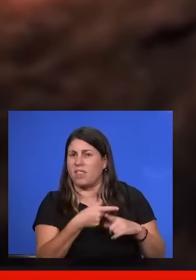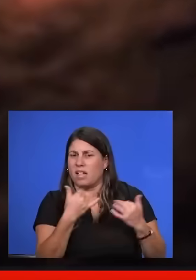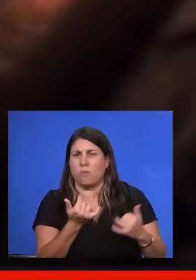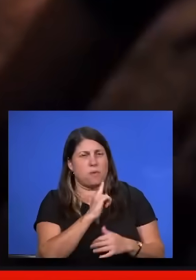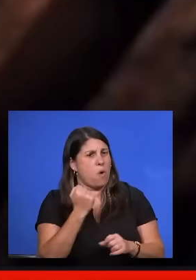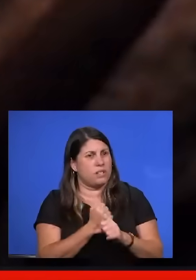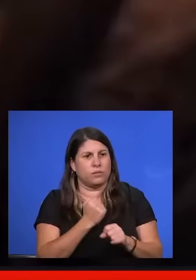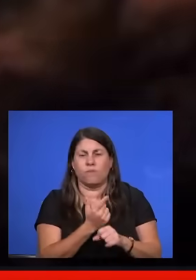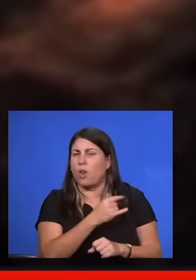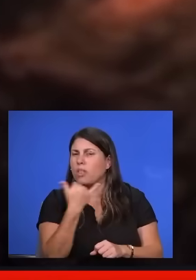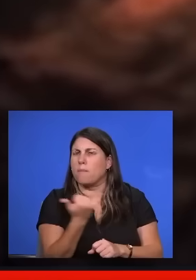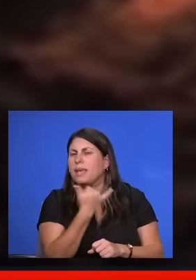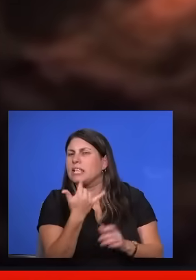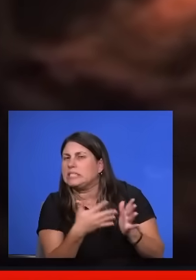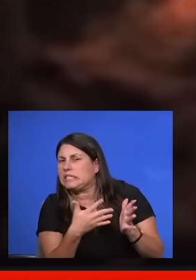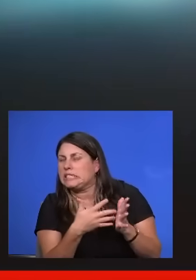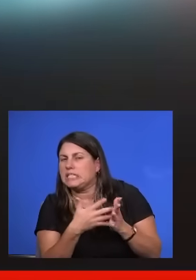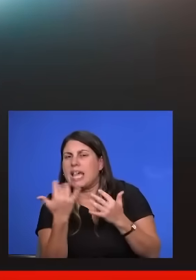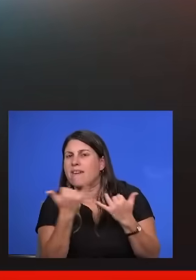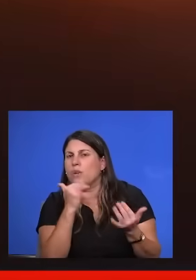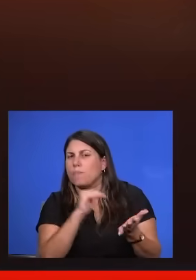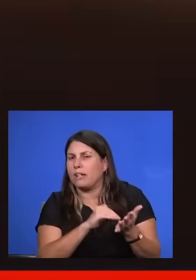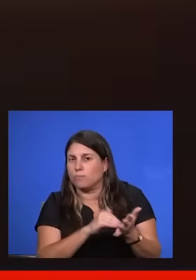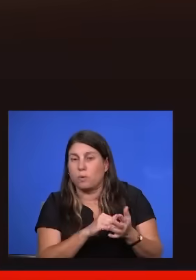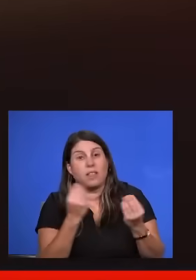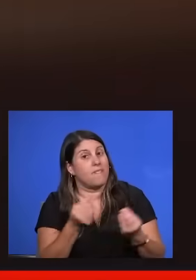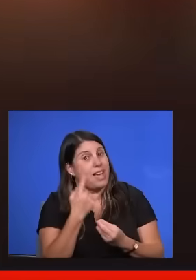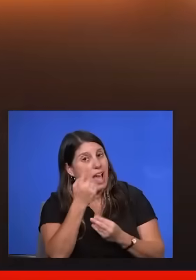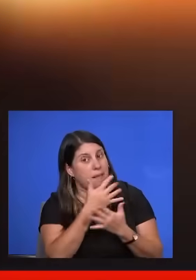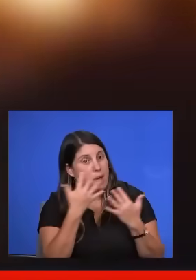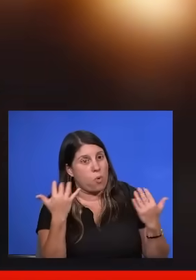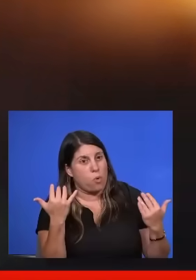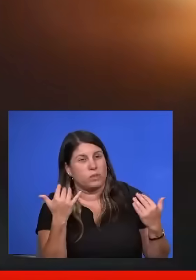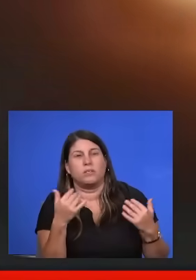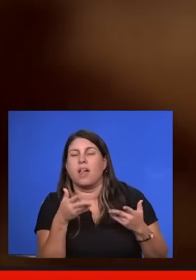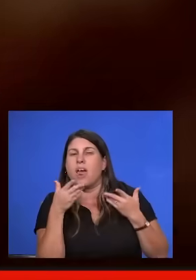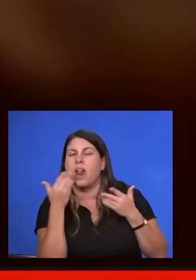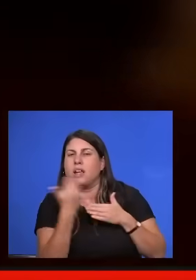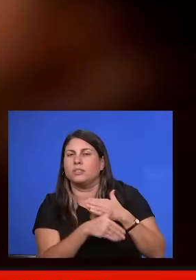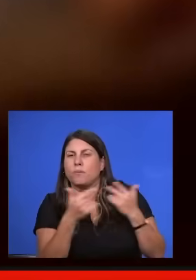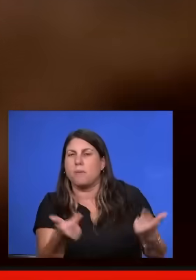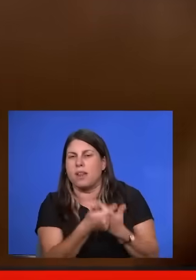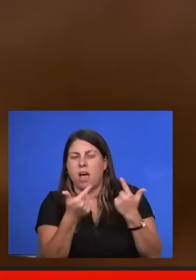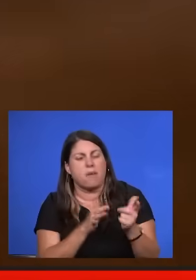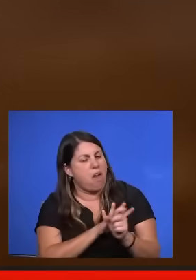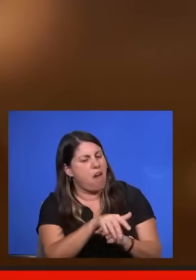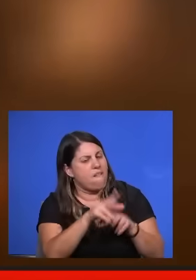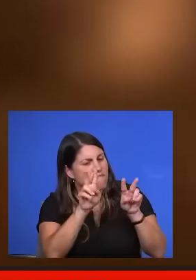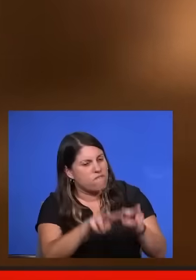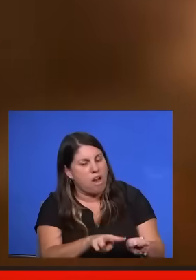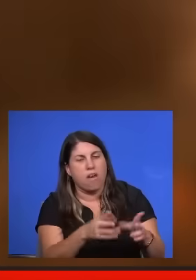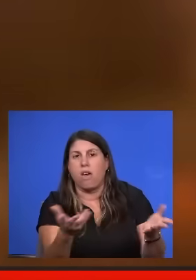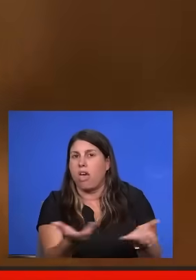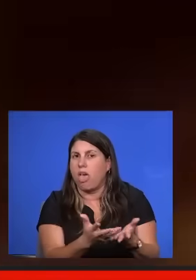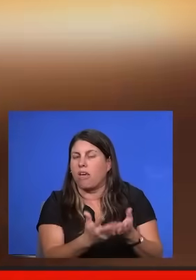הובאו בחשבון. דבר אחד ברור. לסיום המלחמה הזאת תהיה השפעה מכרעת על האופן שבו יראו החיים שלנו